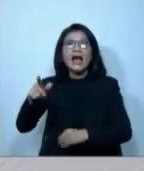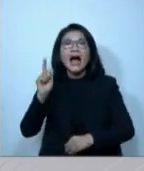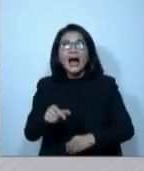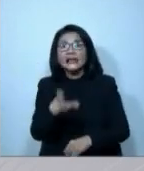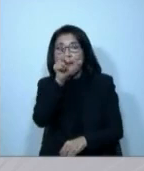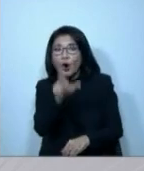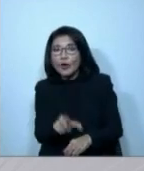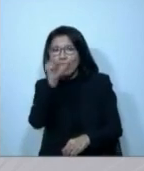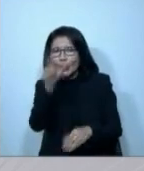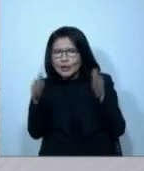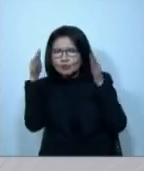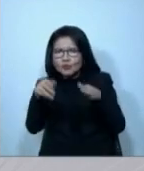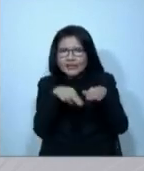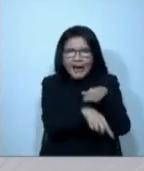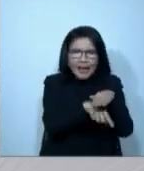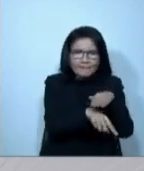ordal, maka